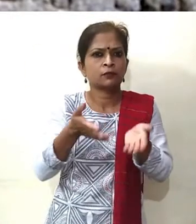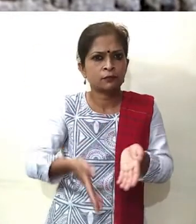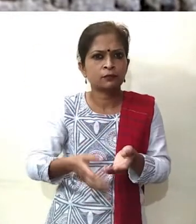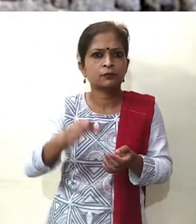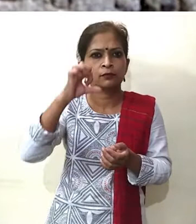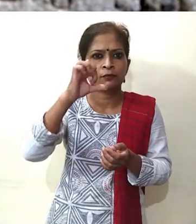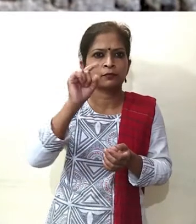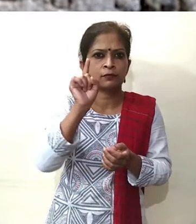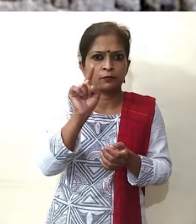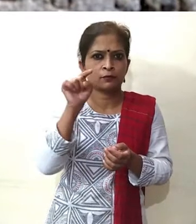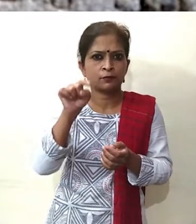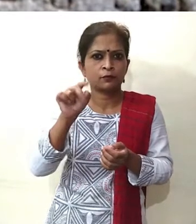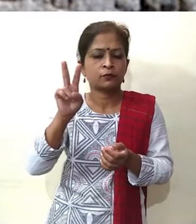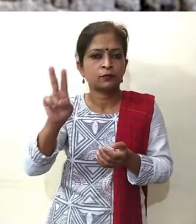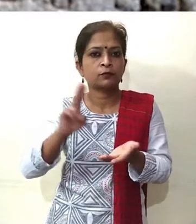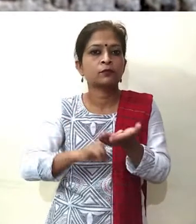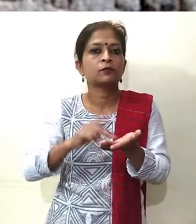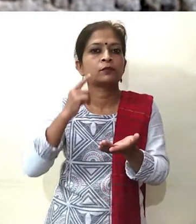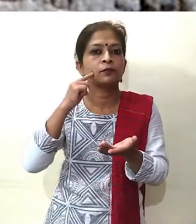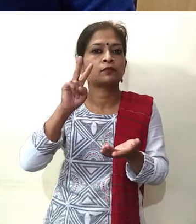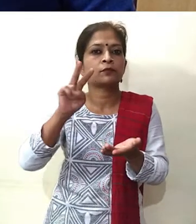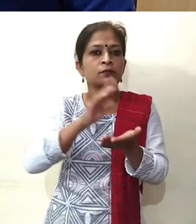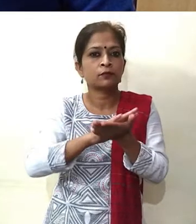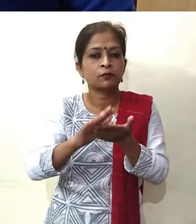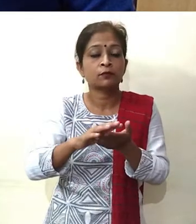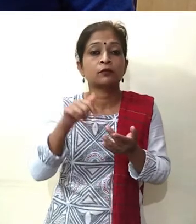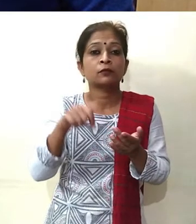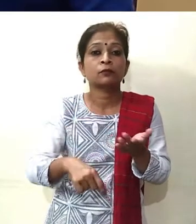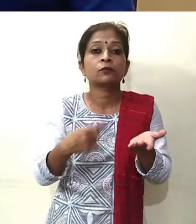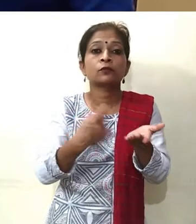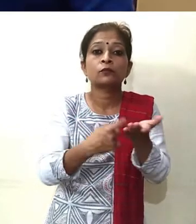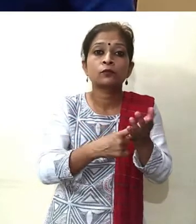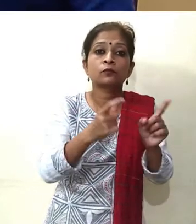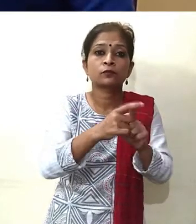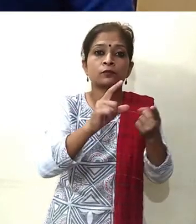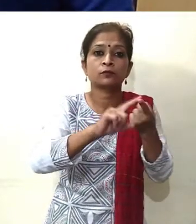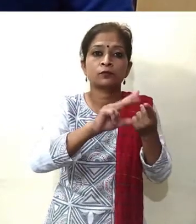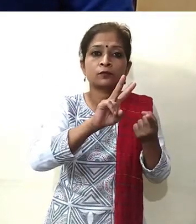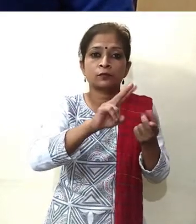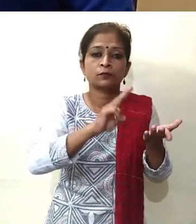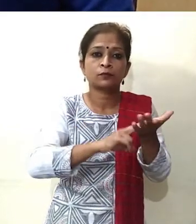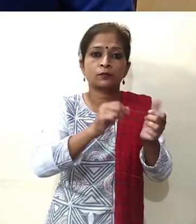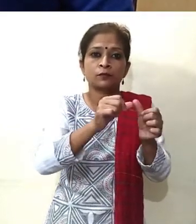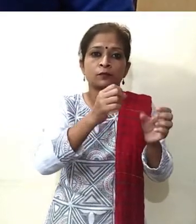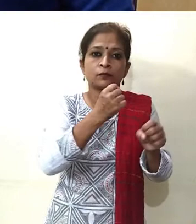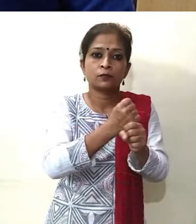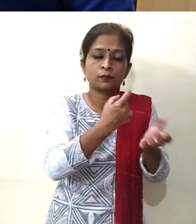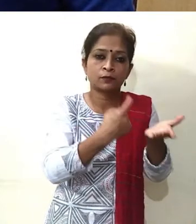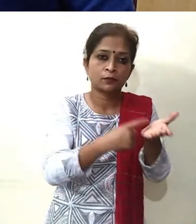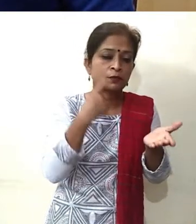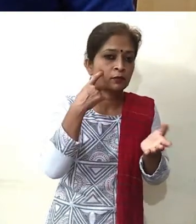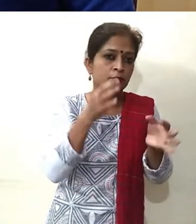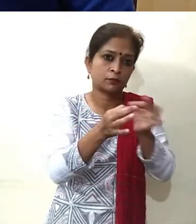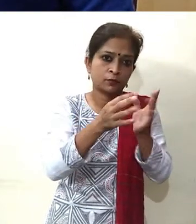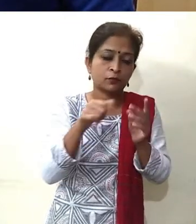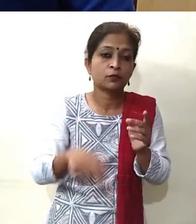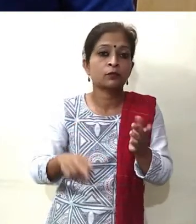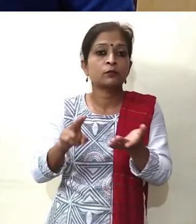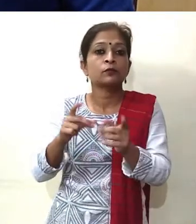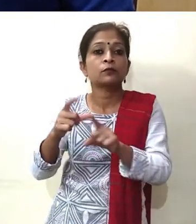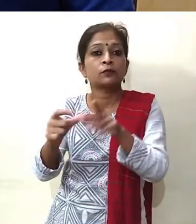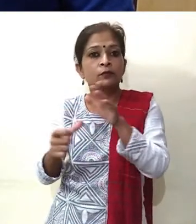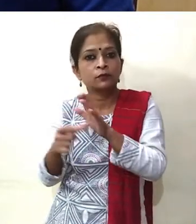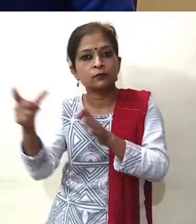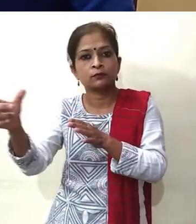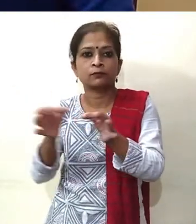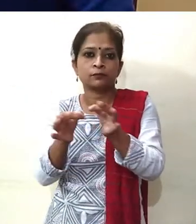थे 91.2 NIVH हेलो धून पर देवनागरी लिपि की विशेषताएं, जिसे बता रहे थे निपवेट के निदेशक प्रोफेसर